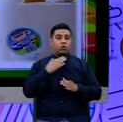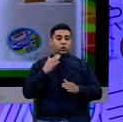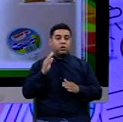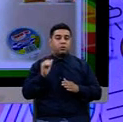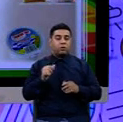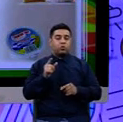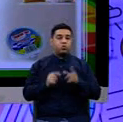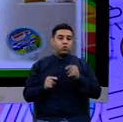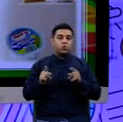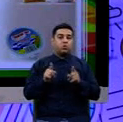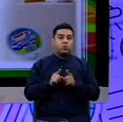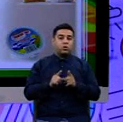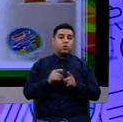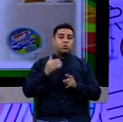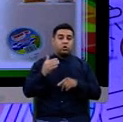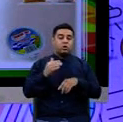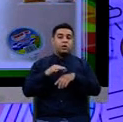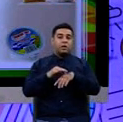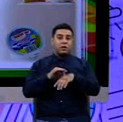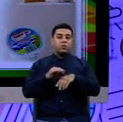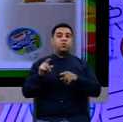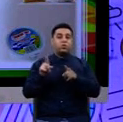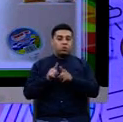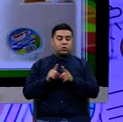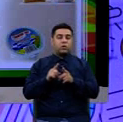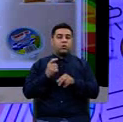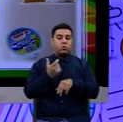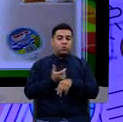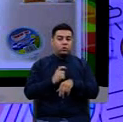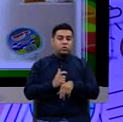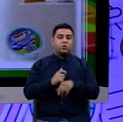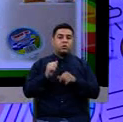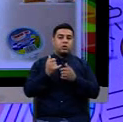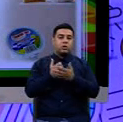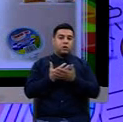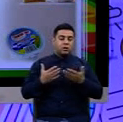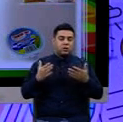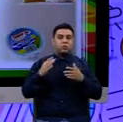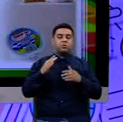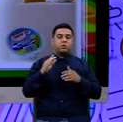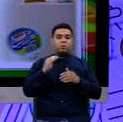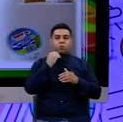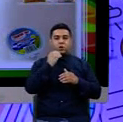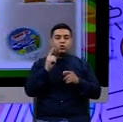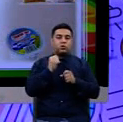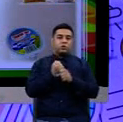va sutidan, balki uning terisidan ham ajoyib mahsulotlar tayyorlanadi.